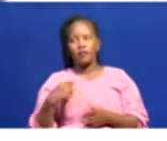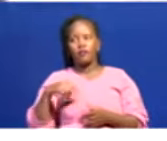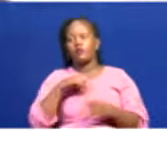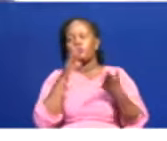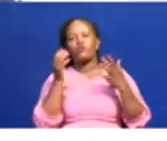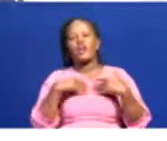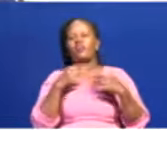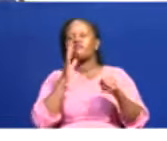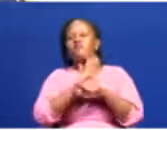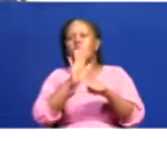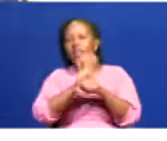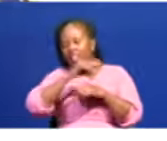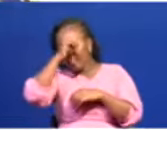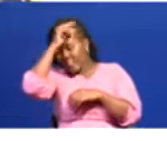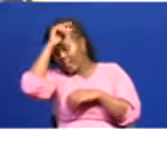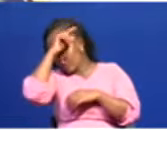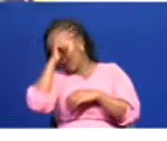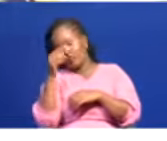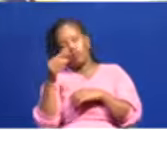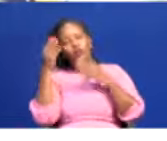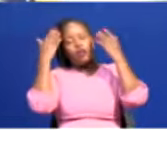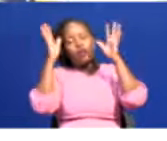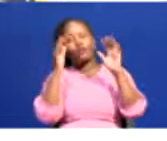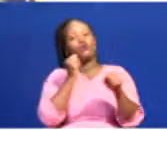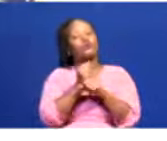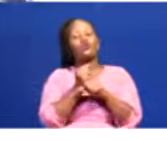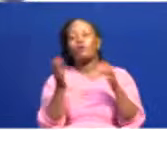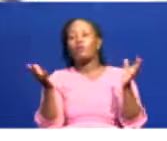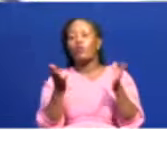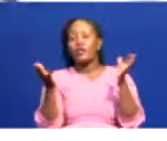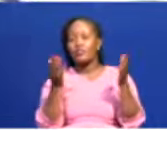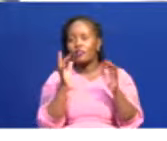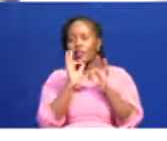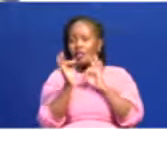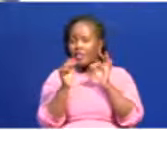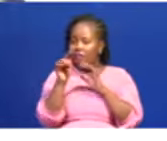they're going to fall for. They only have a certificate. For that certificate, where they're going to fall.